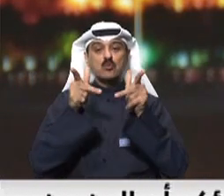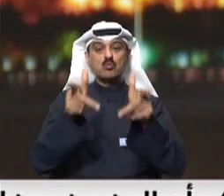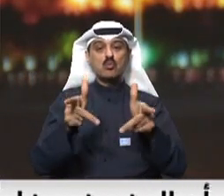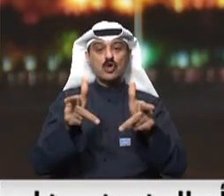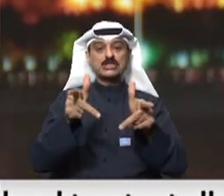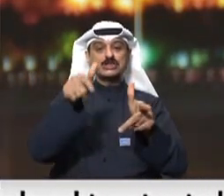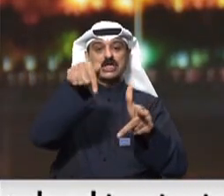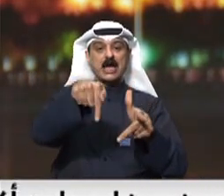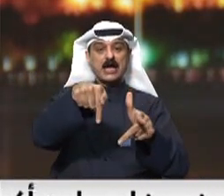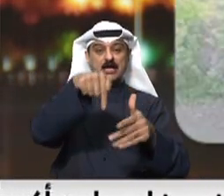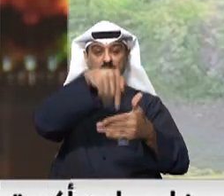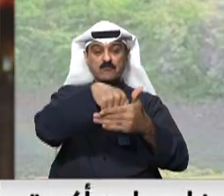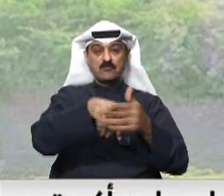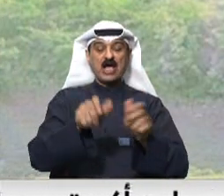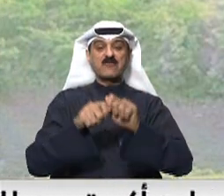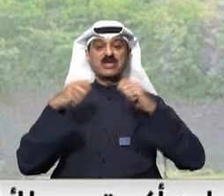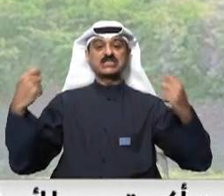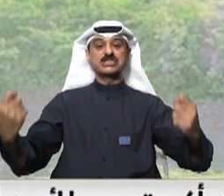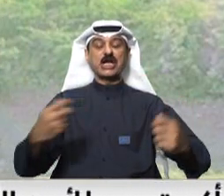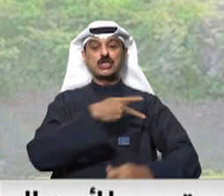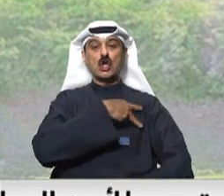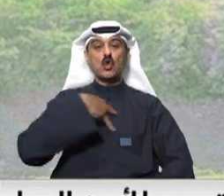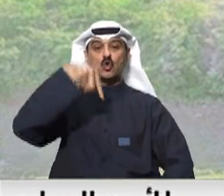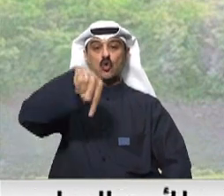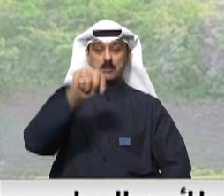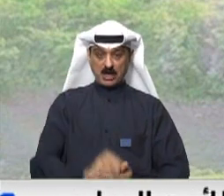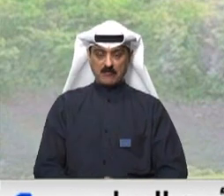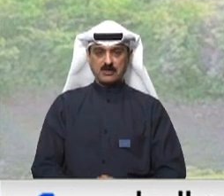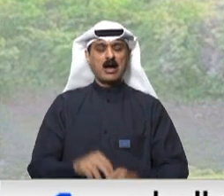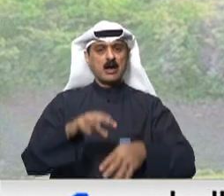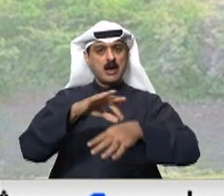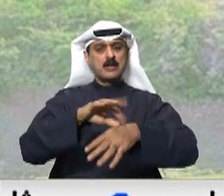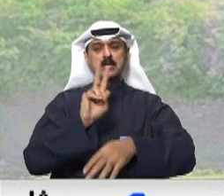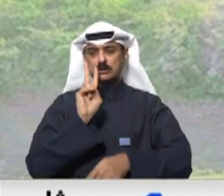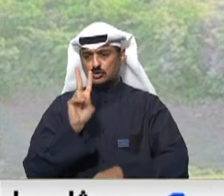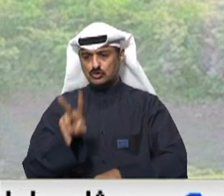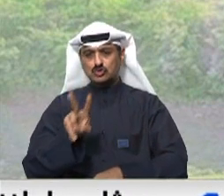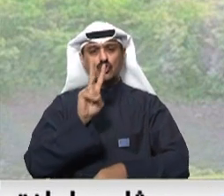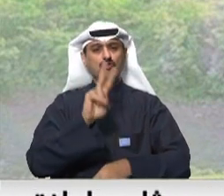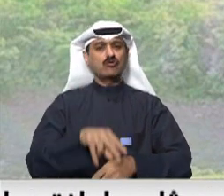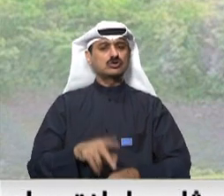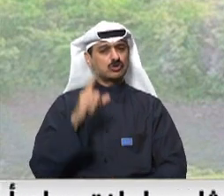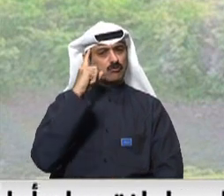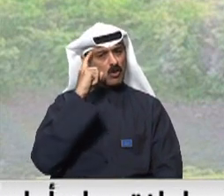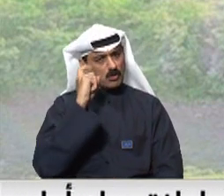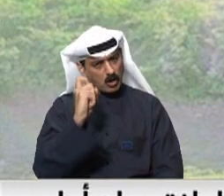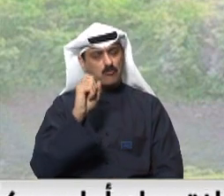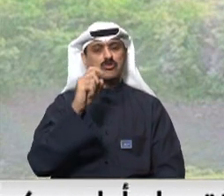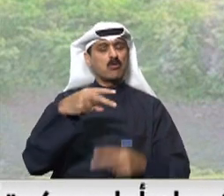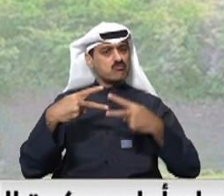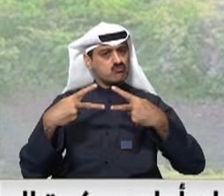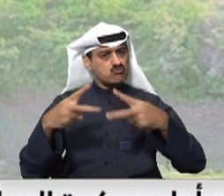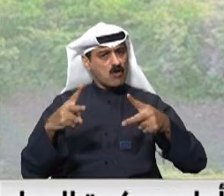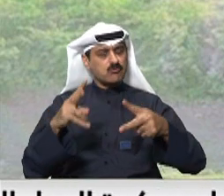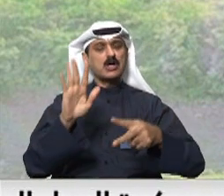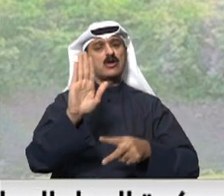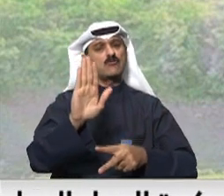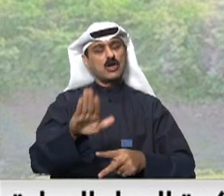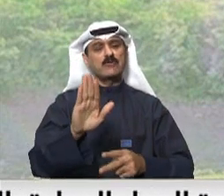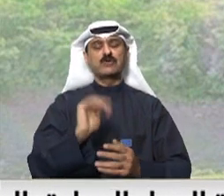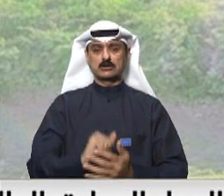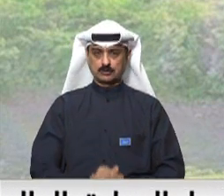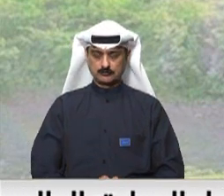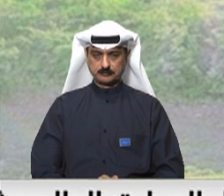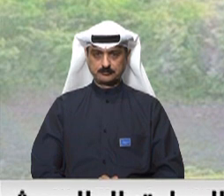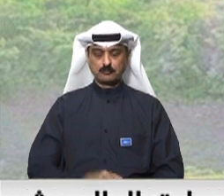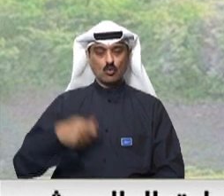الكويت اليوم حتى يتمكن الناخبون من الاطلاع عليها وتقديم الاعتراضات إذا دعت الحاجة إليها. وأوضحت